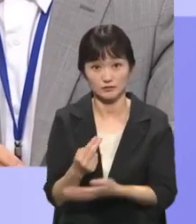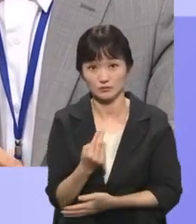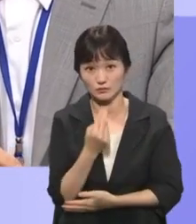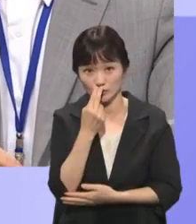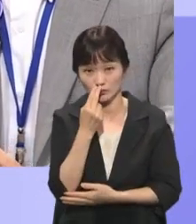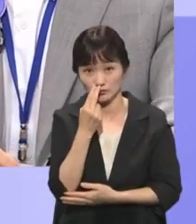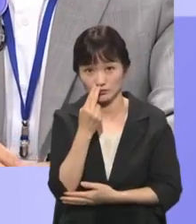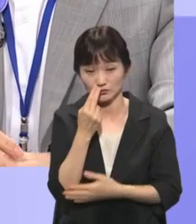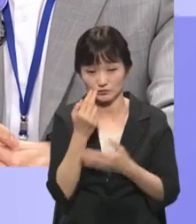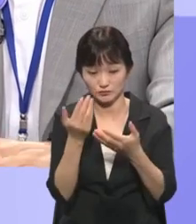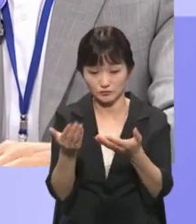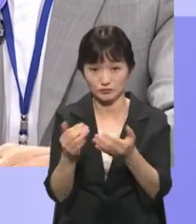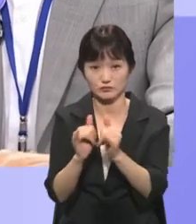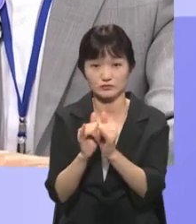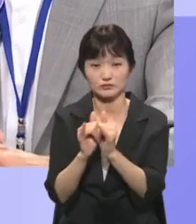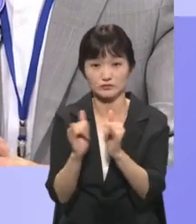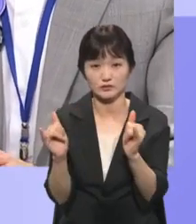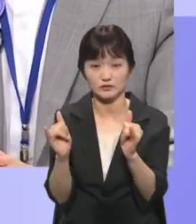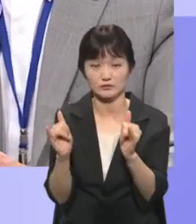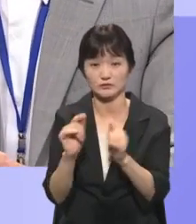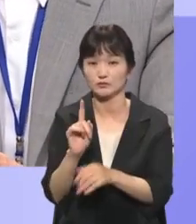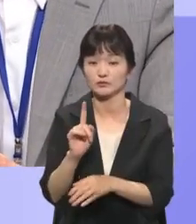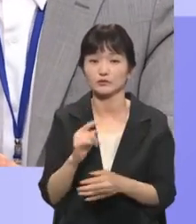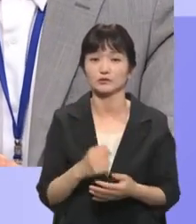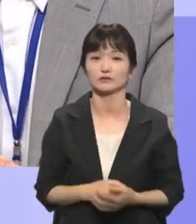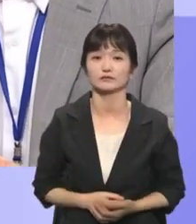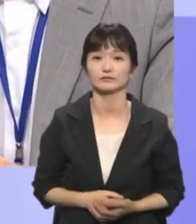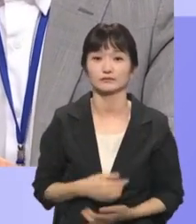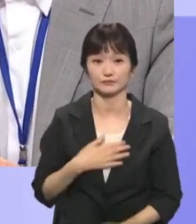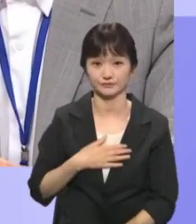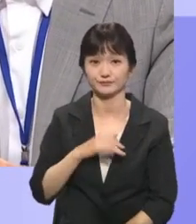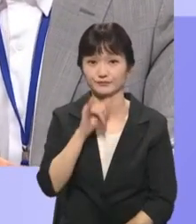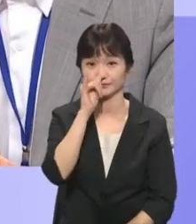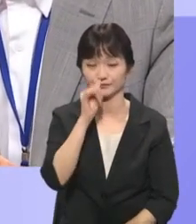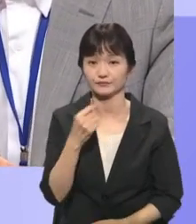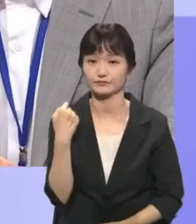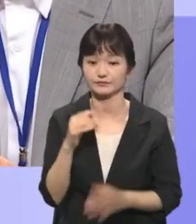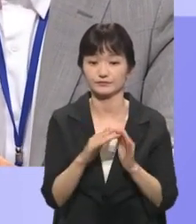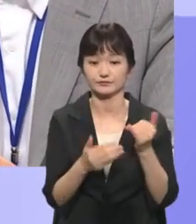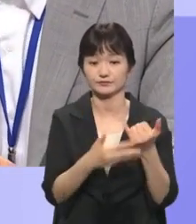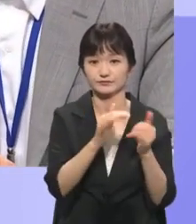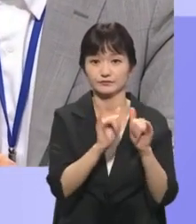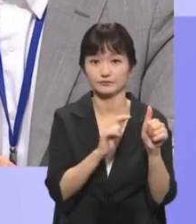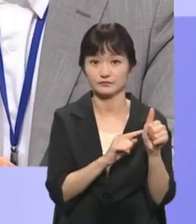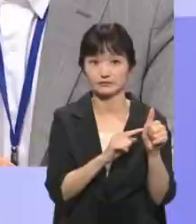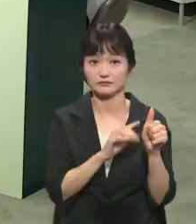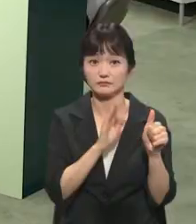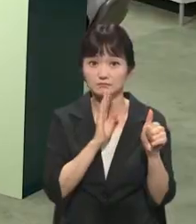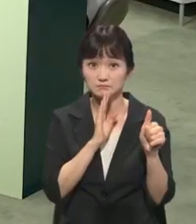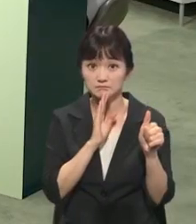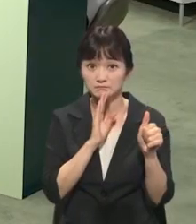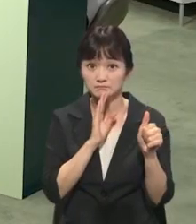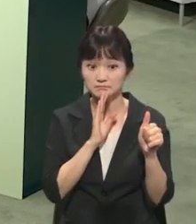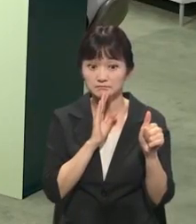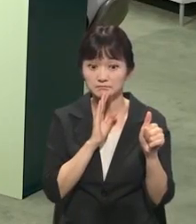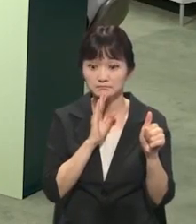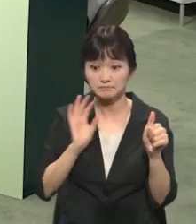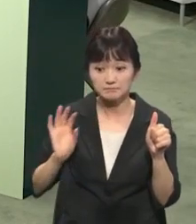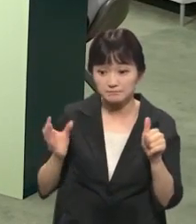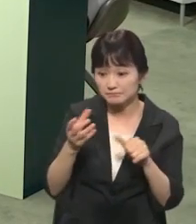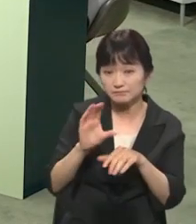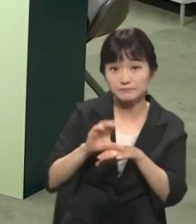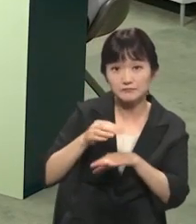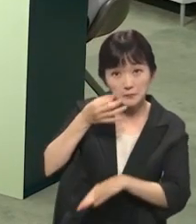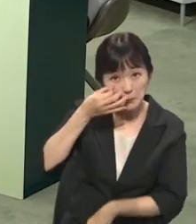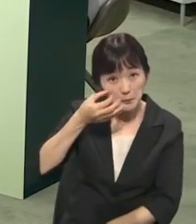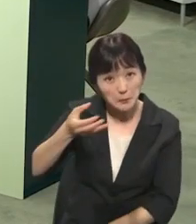건 사람들 이렇게 잡아봤습니다. 자, 아마 예상하실 텐데 어제 한 유튜버가 진정한 태풍 방송을 보여주겠다라고